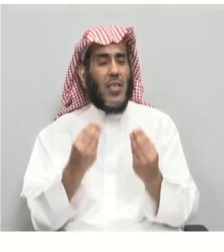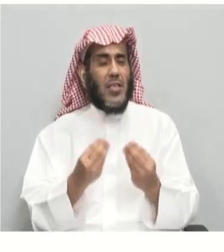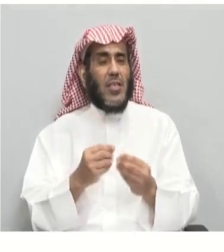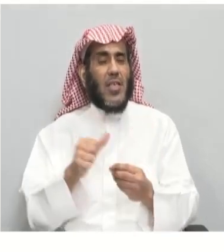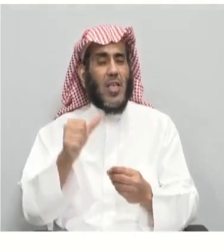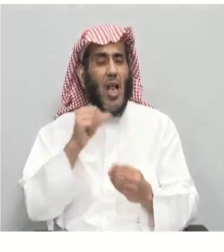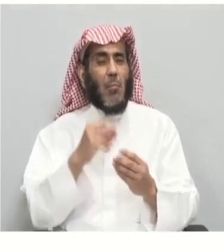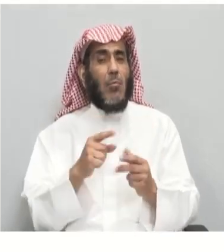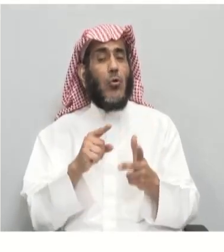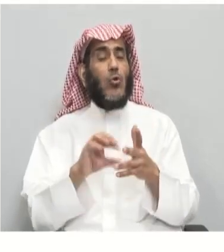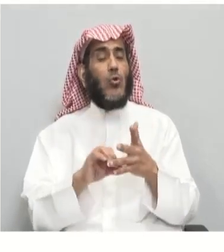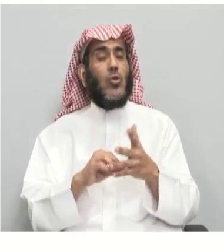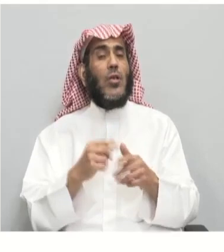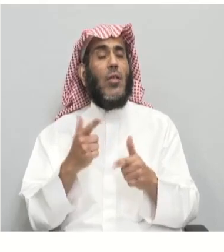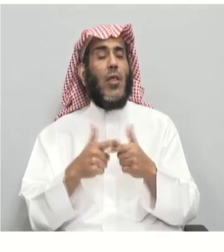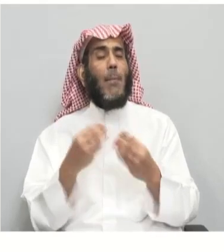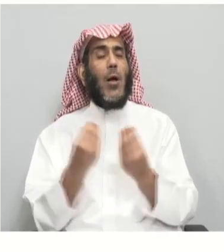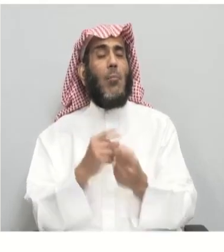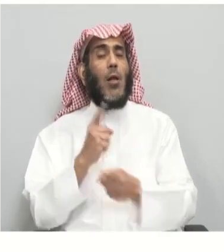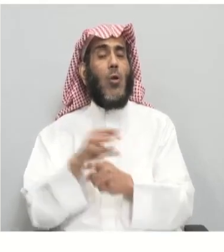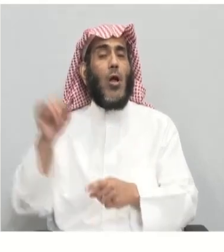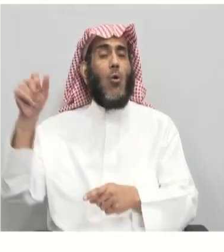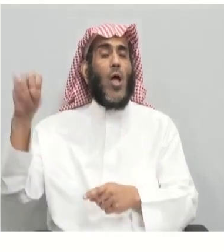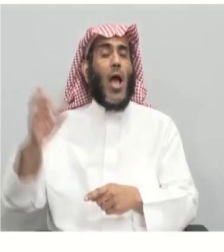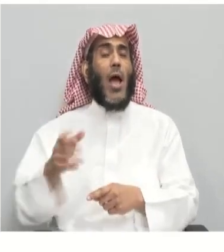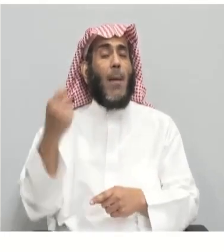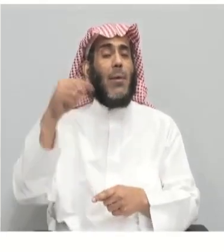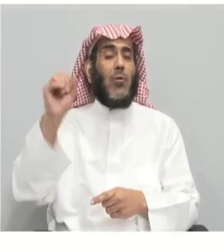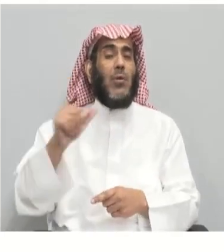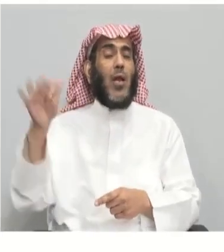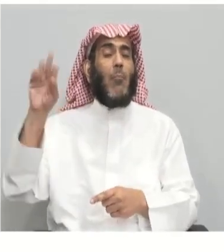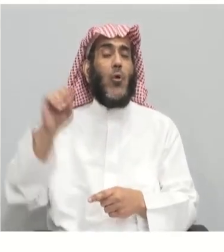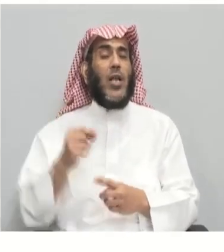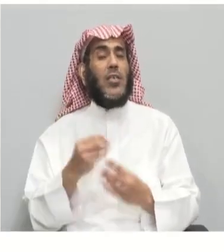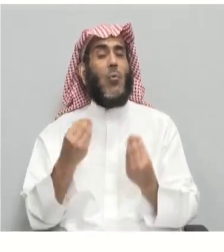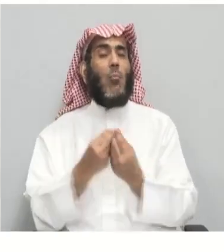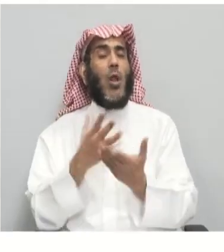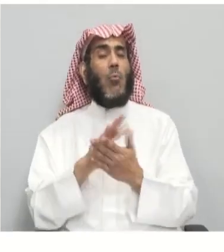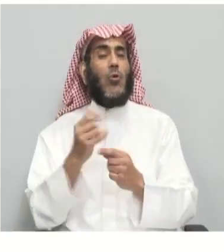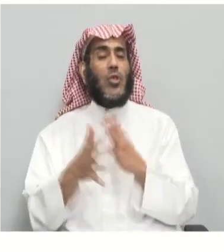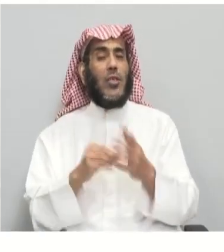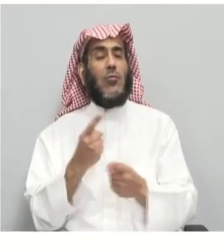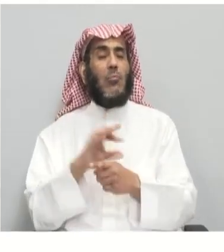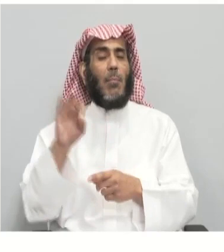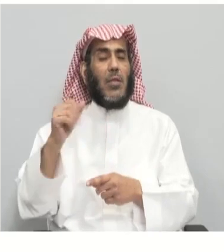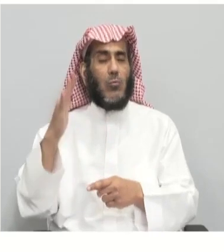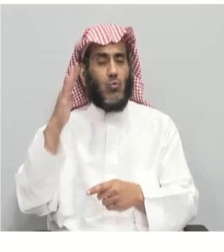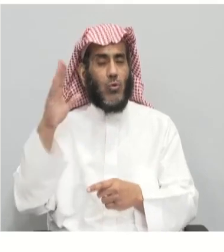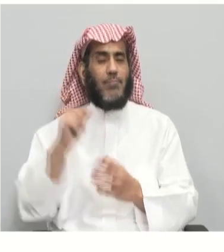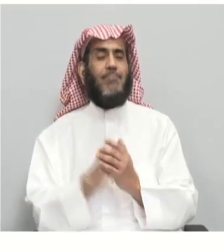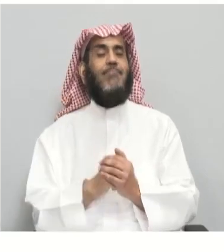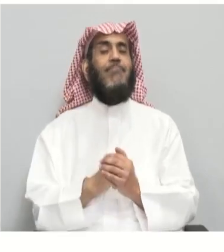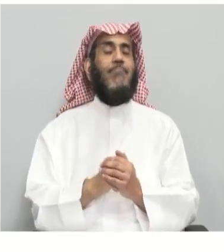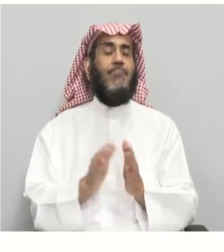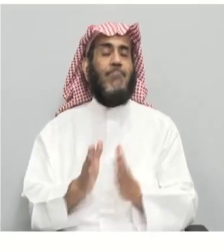استهلاك الماء الجزء الثاني معكم المعلمه وئام عبد الرحمن ابو النجا ومعلم لغه الاشاره الاستاذ محمد